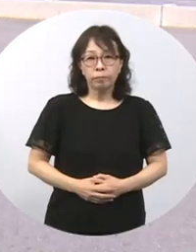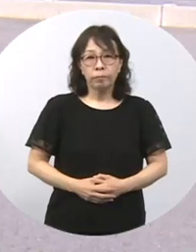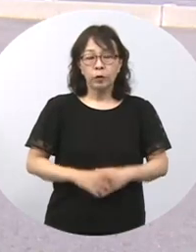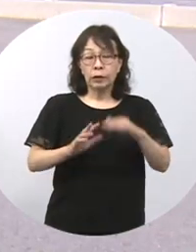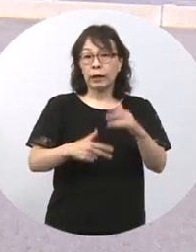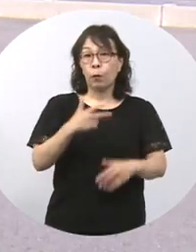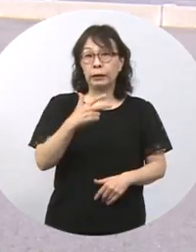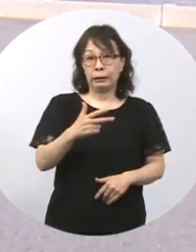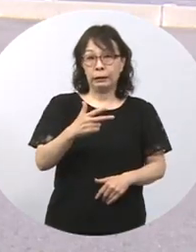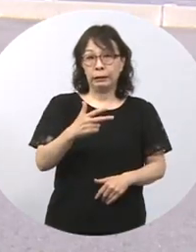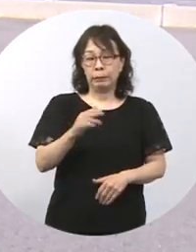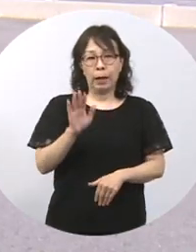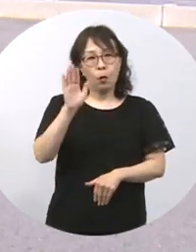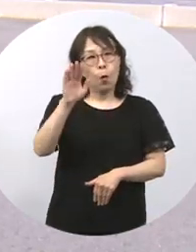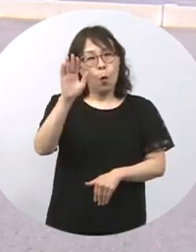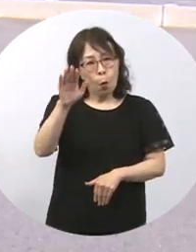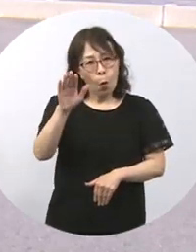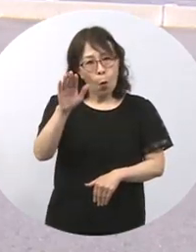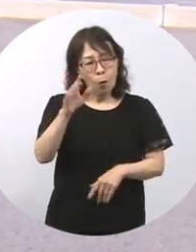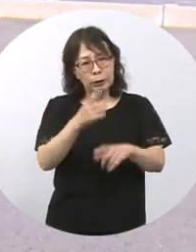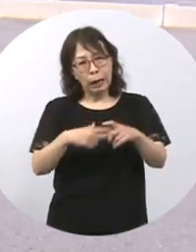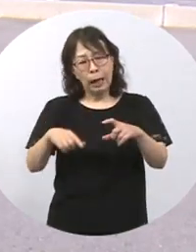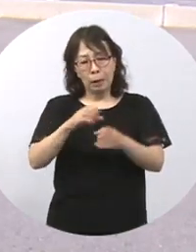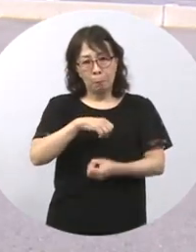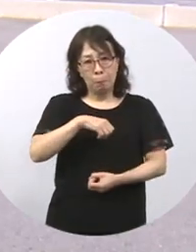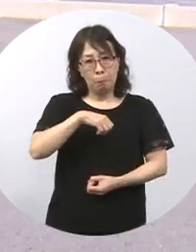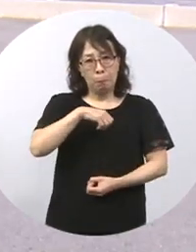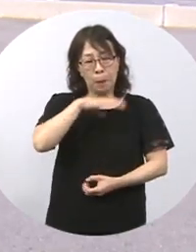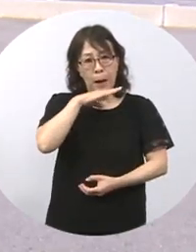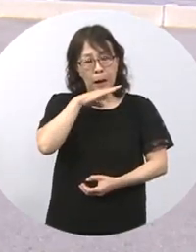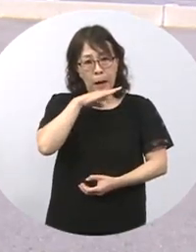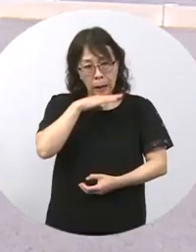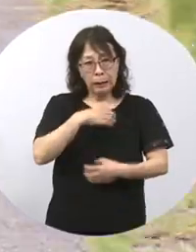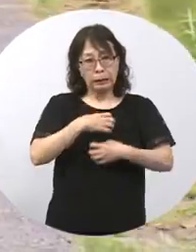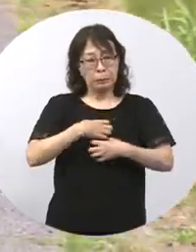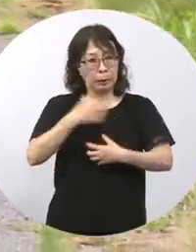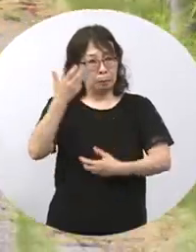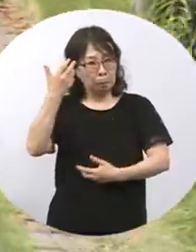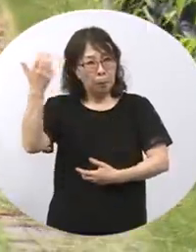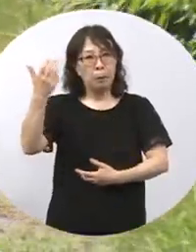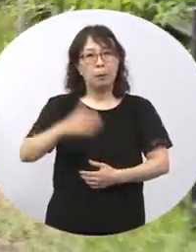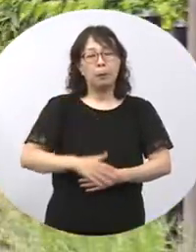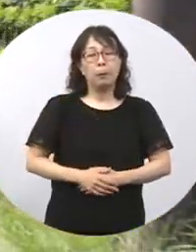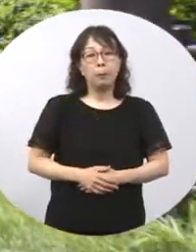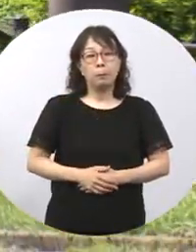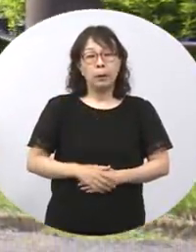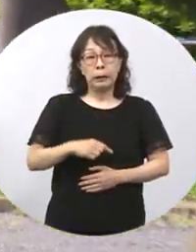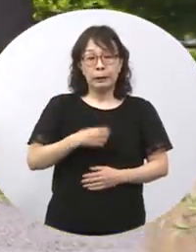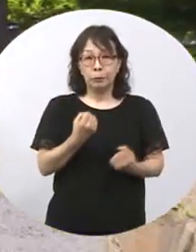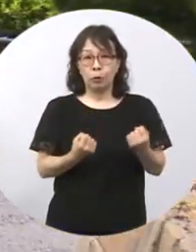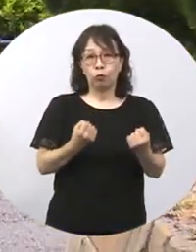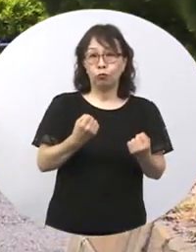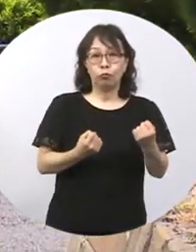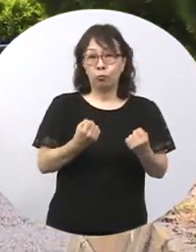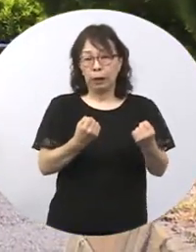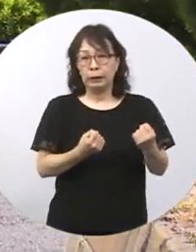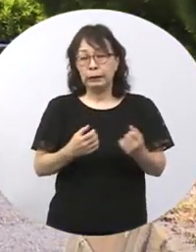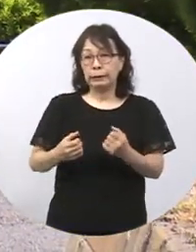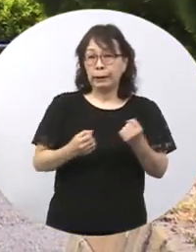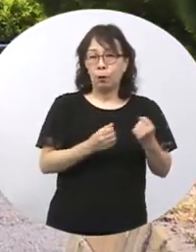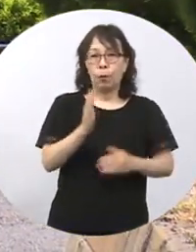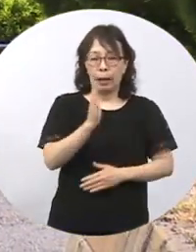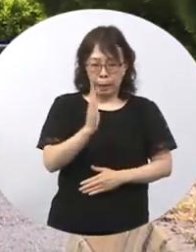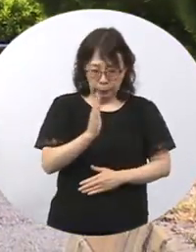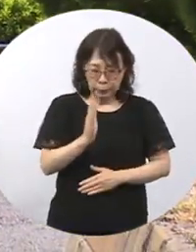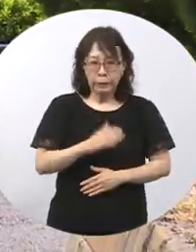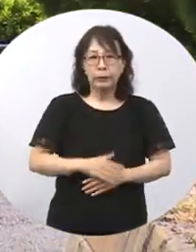本市では今後さらなる超高齢化の進展を見据え、自家用車に依拠しない、自